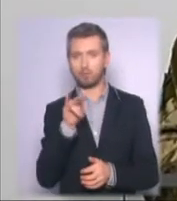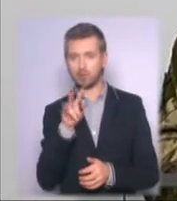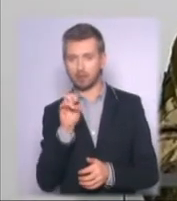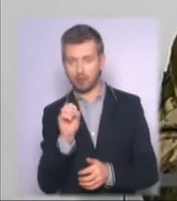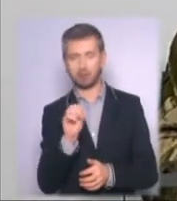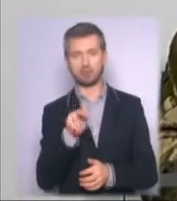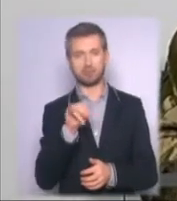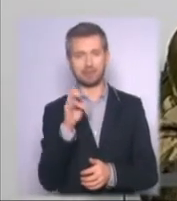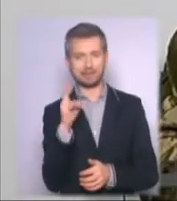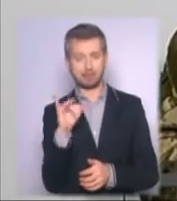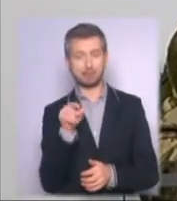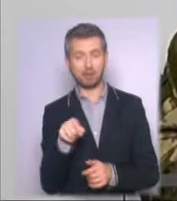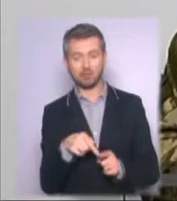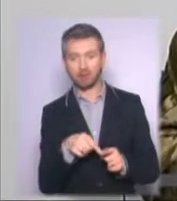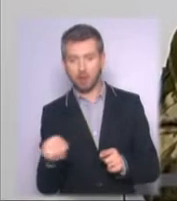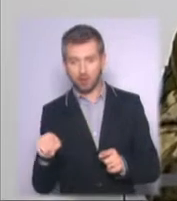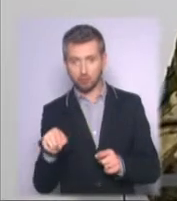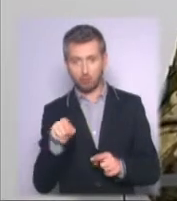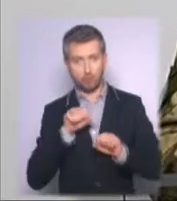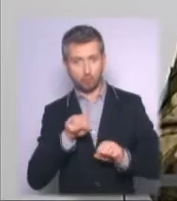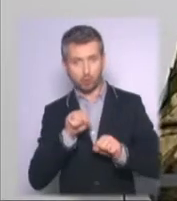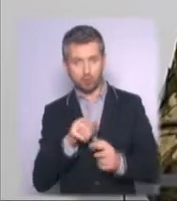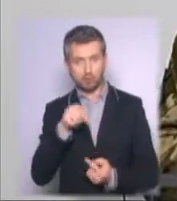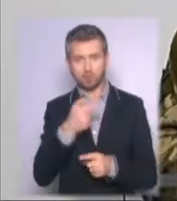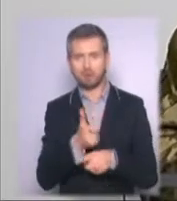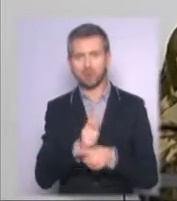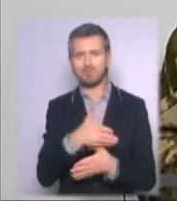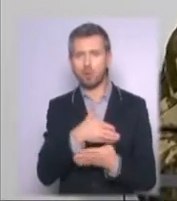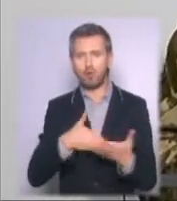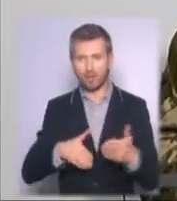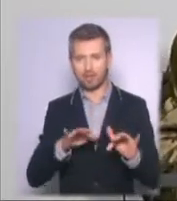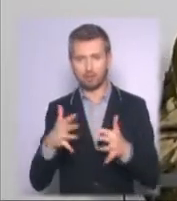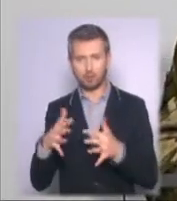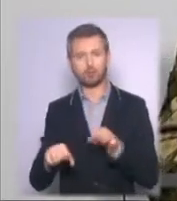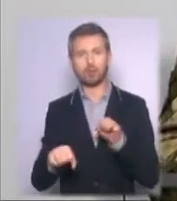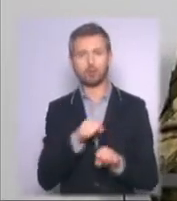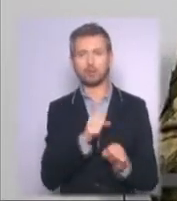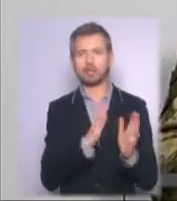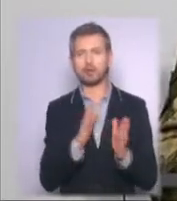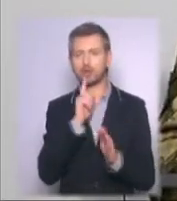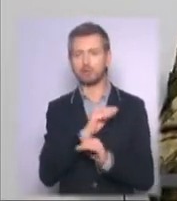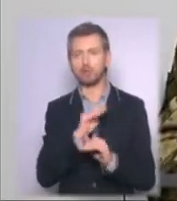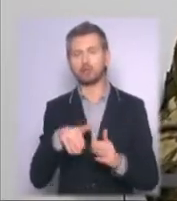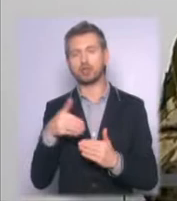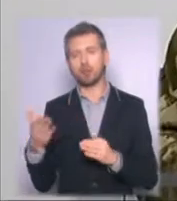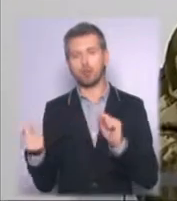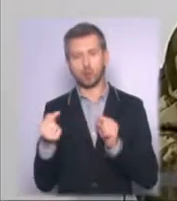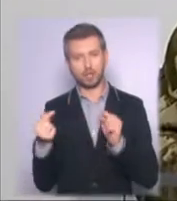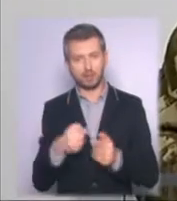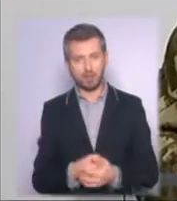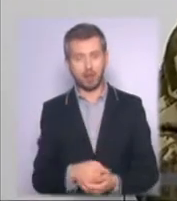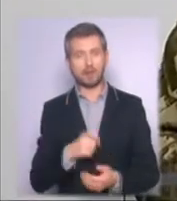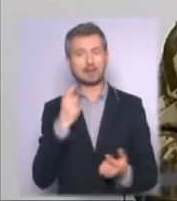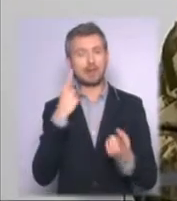цю ділянку оборони припадає понад половина епізодів порушення режиму тиші з боку противника. За